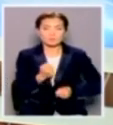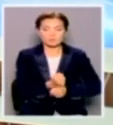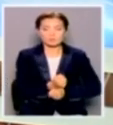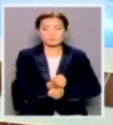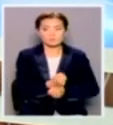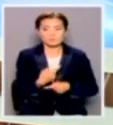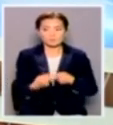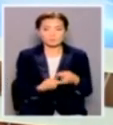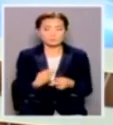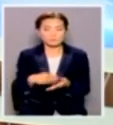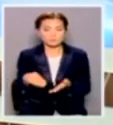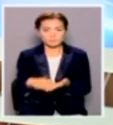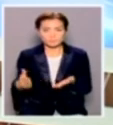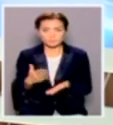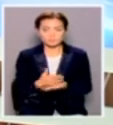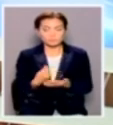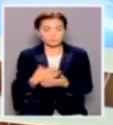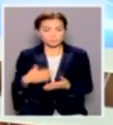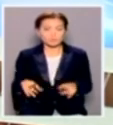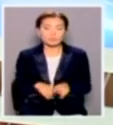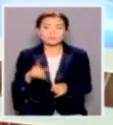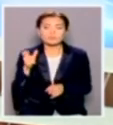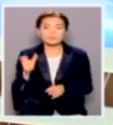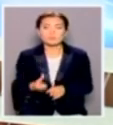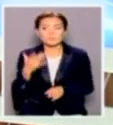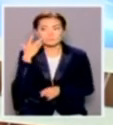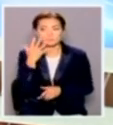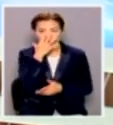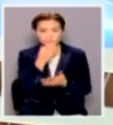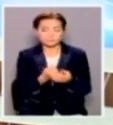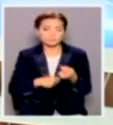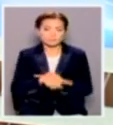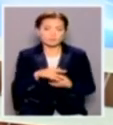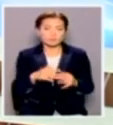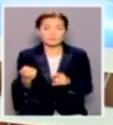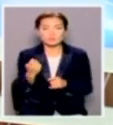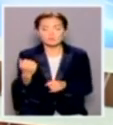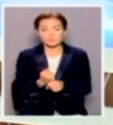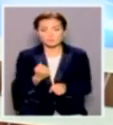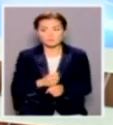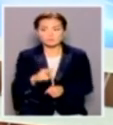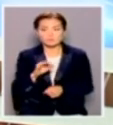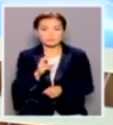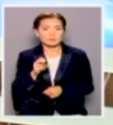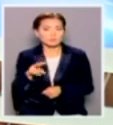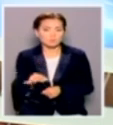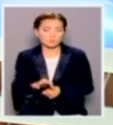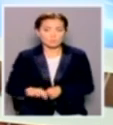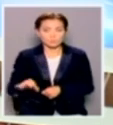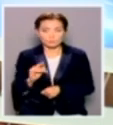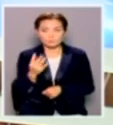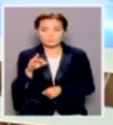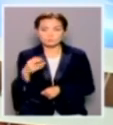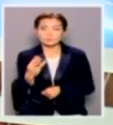у перекупщиков втридорога. Один из тех, кто ведет свой бизнес в сельском хозяйстве в Таскалинском сельском округе